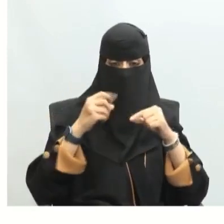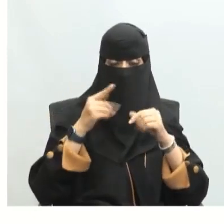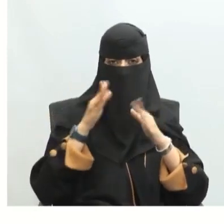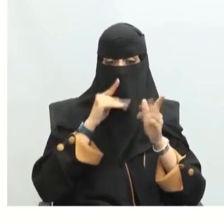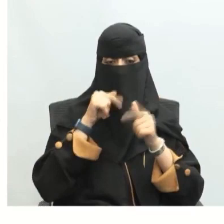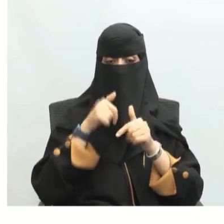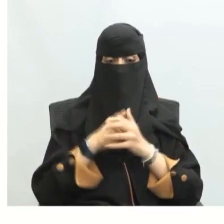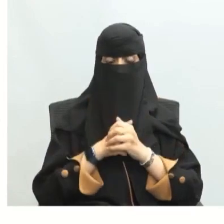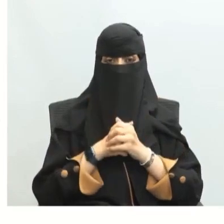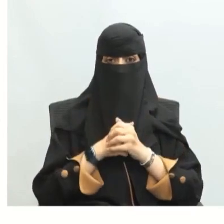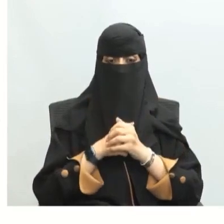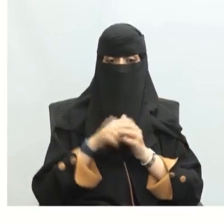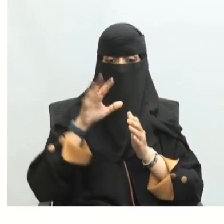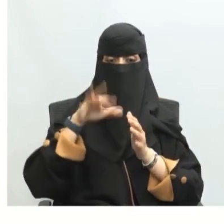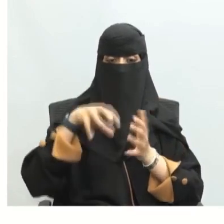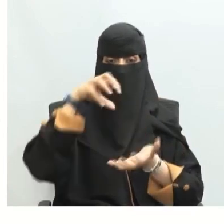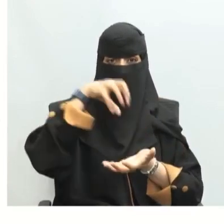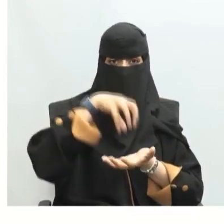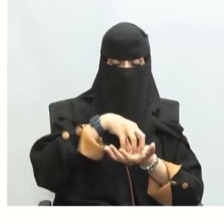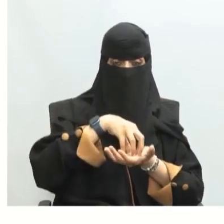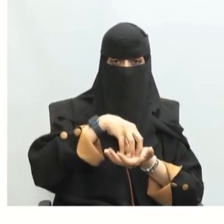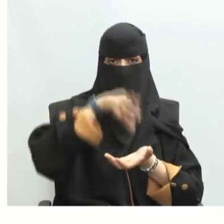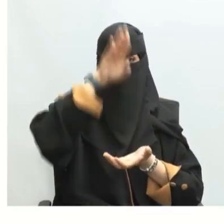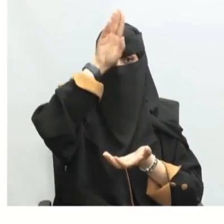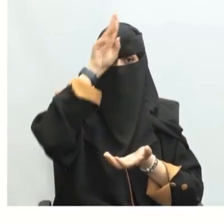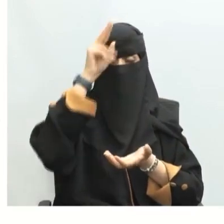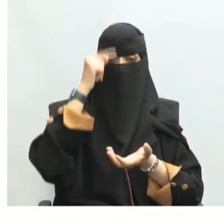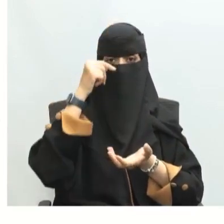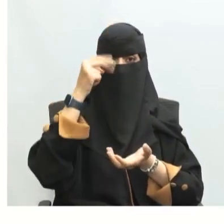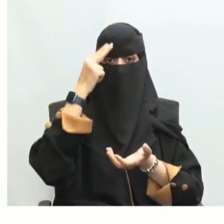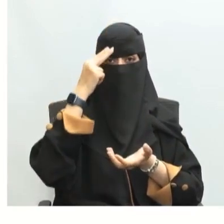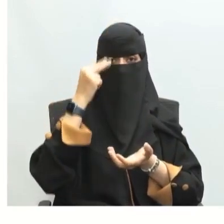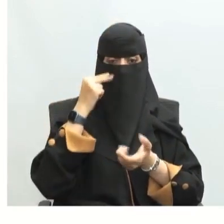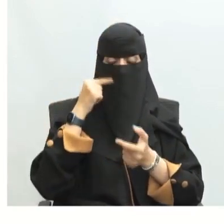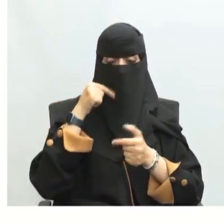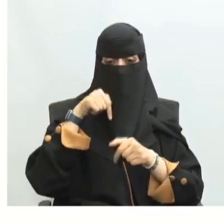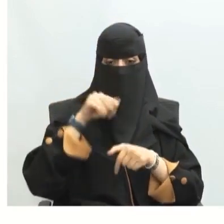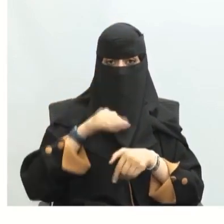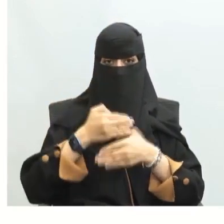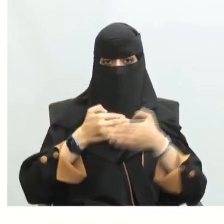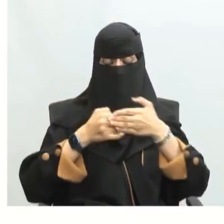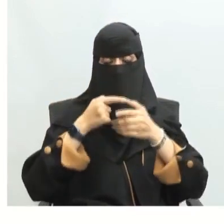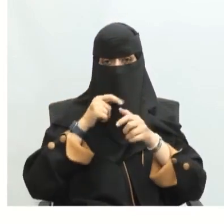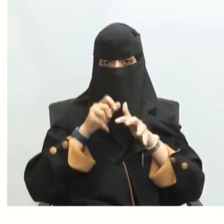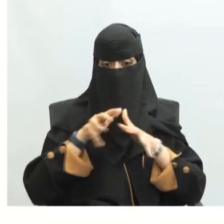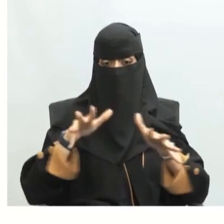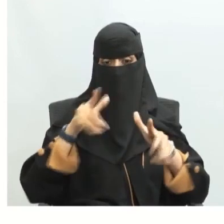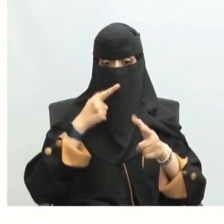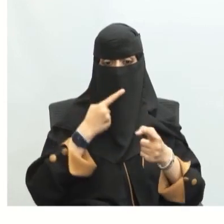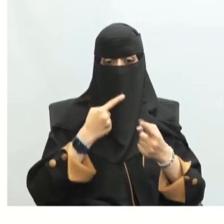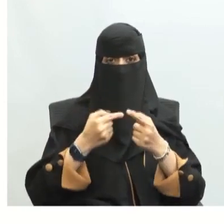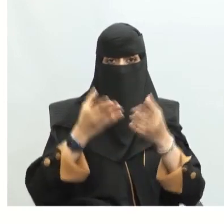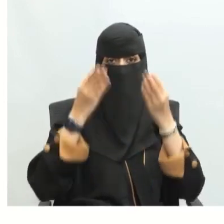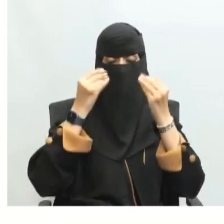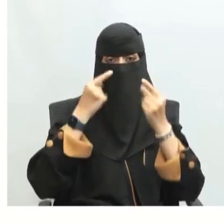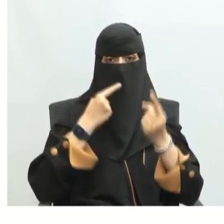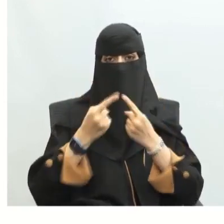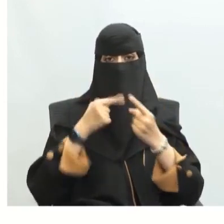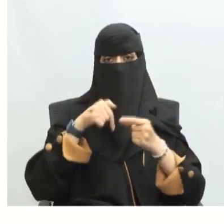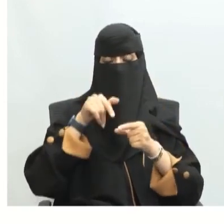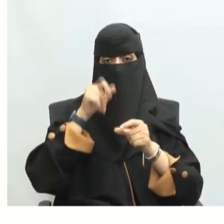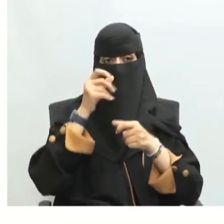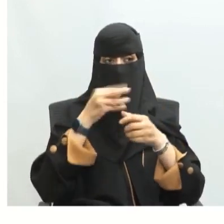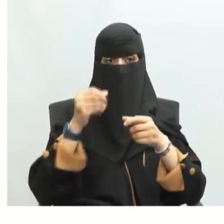اذا مركز الملك عبد العزيز انشا من اجل نشر ثقافه الحوار بين ابناء المجتمع السعودي